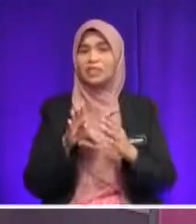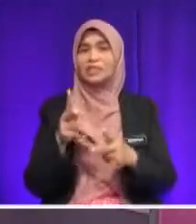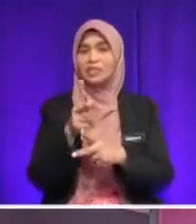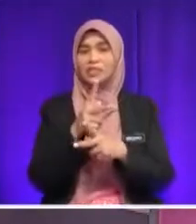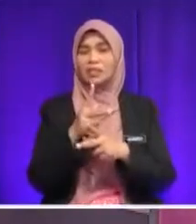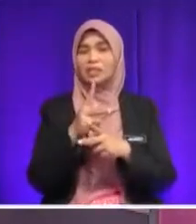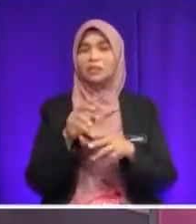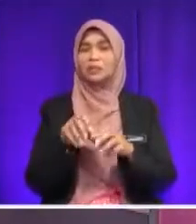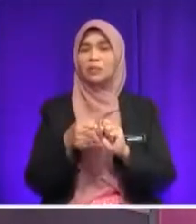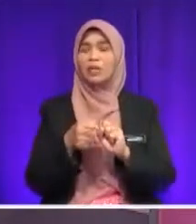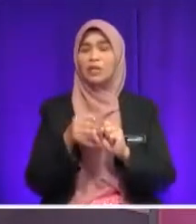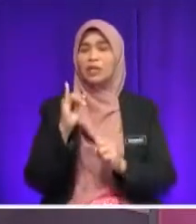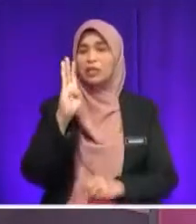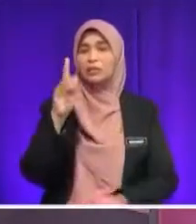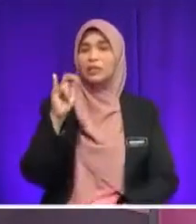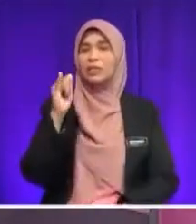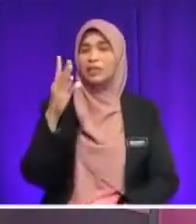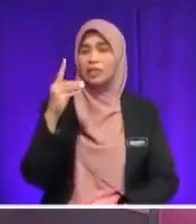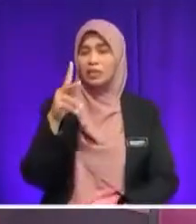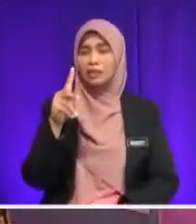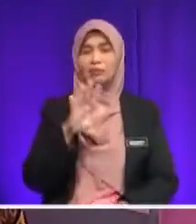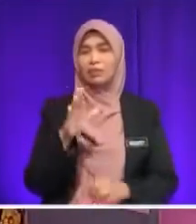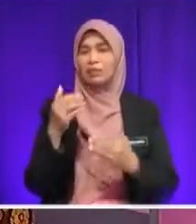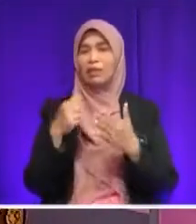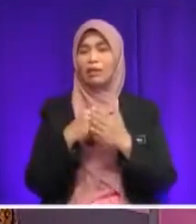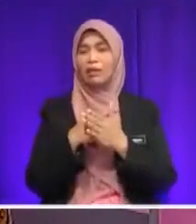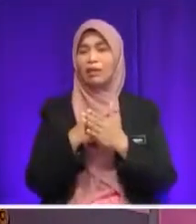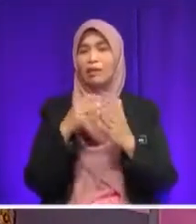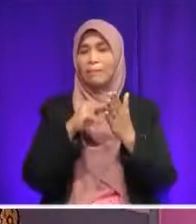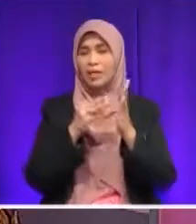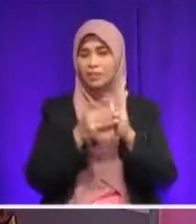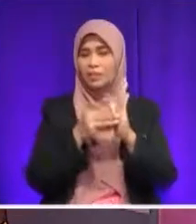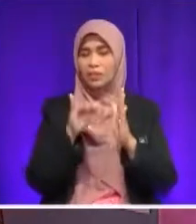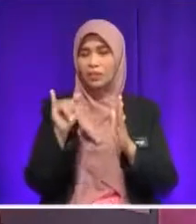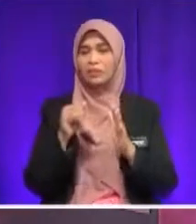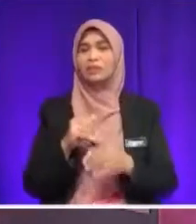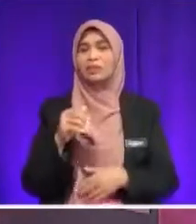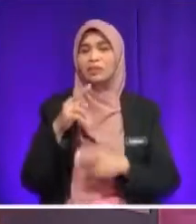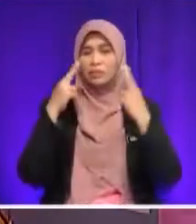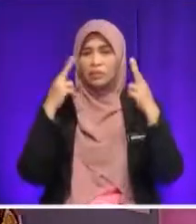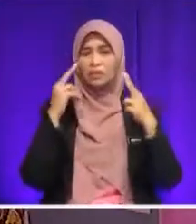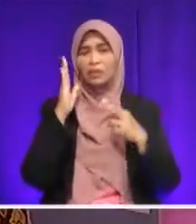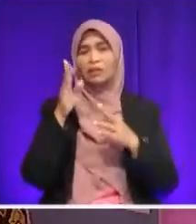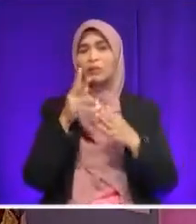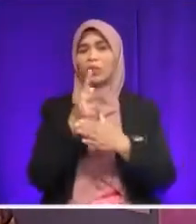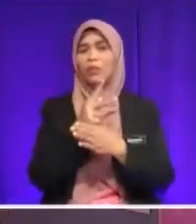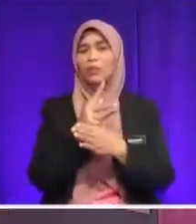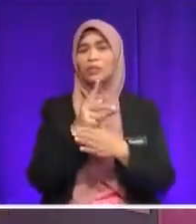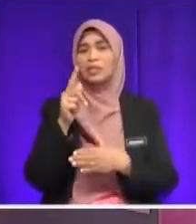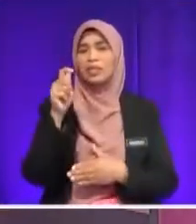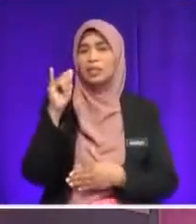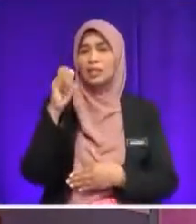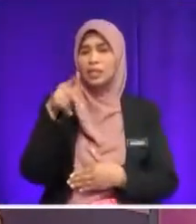kitchen aid tidak supaya kita tidak melanggar maknanya terjadi seusai Natasha tips Bagaimana untuk kita Bombay